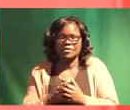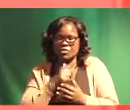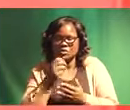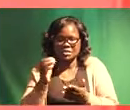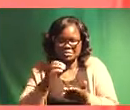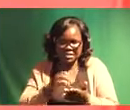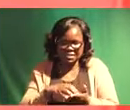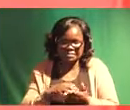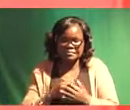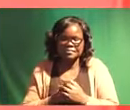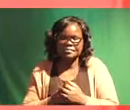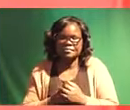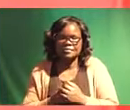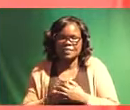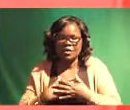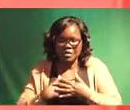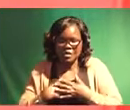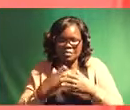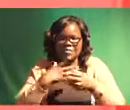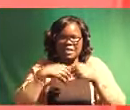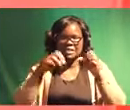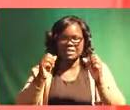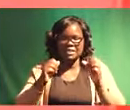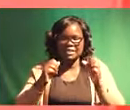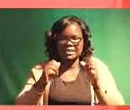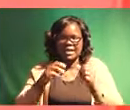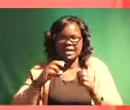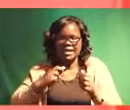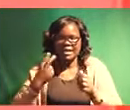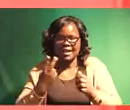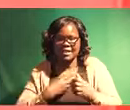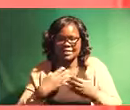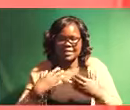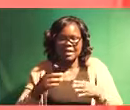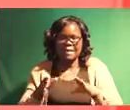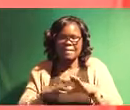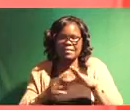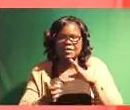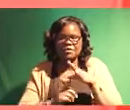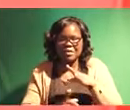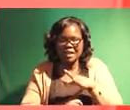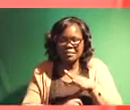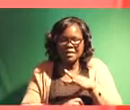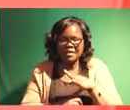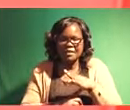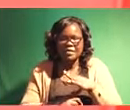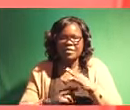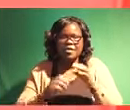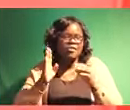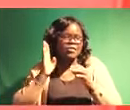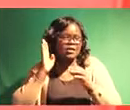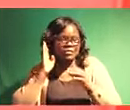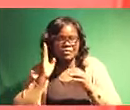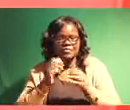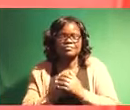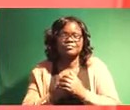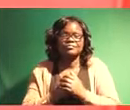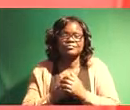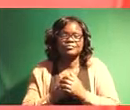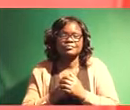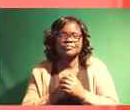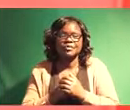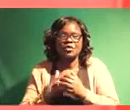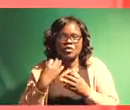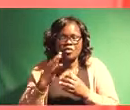kurudia. Na your excellency, sisi kama wabunge tumeitikia mwito wako